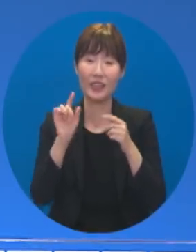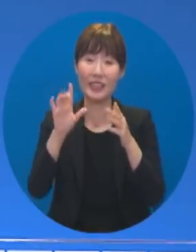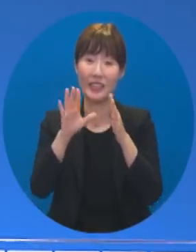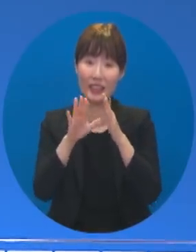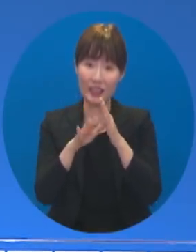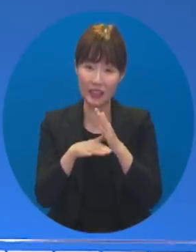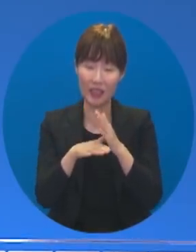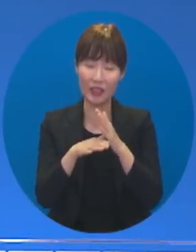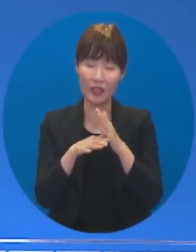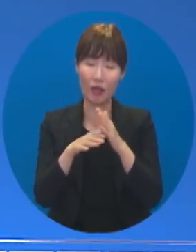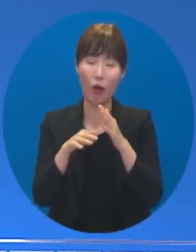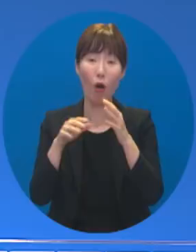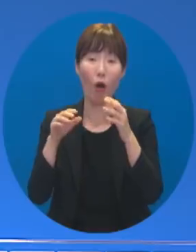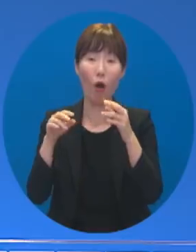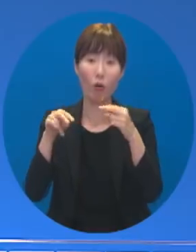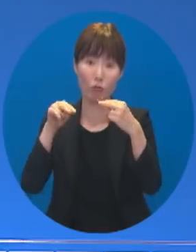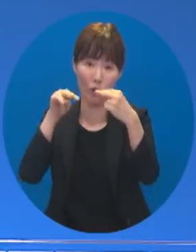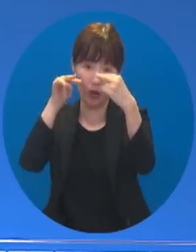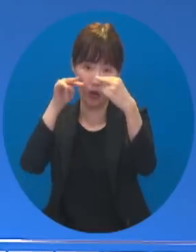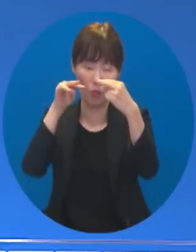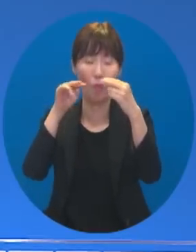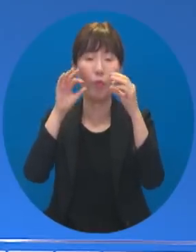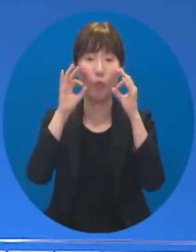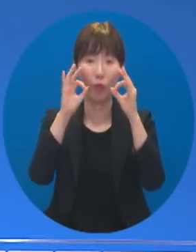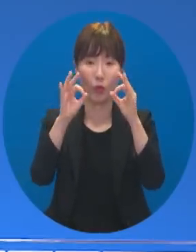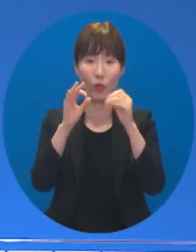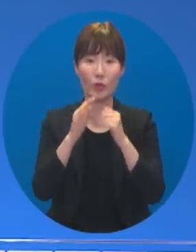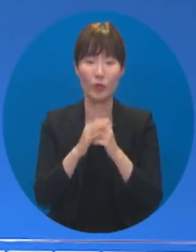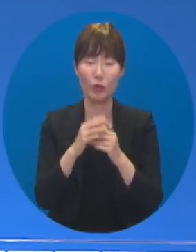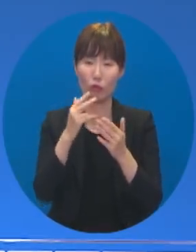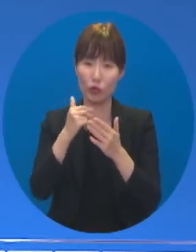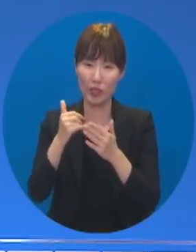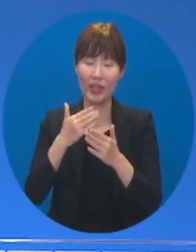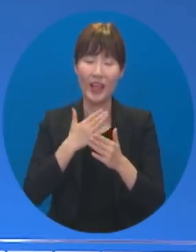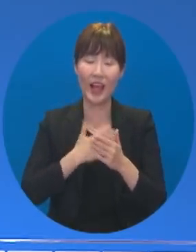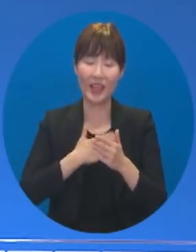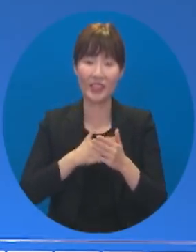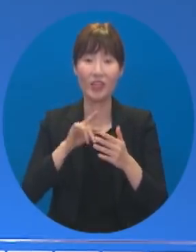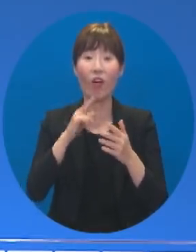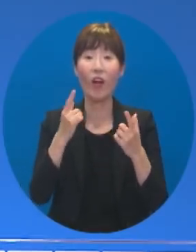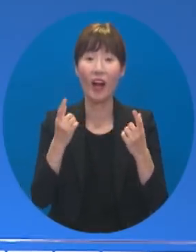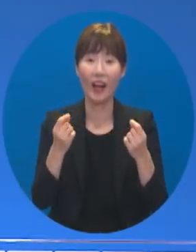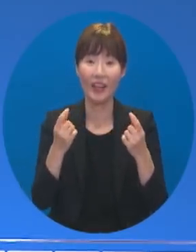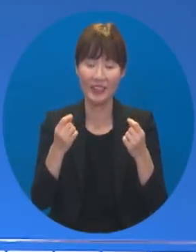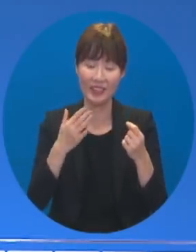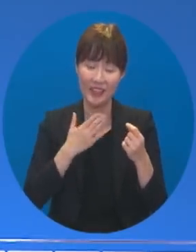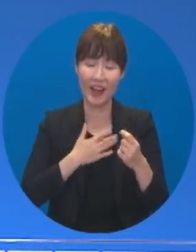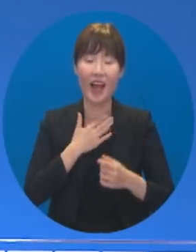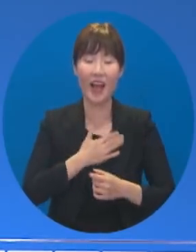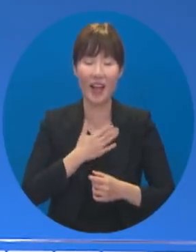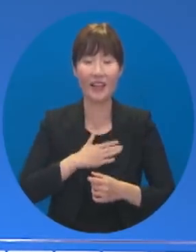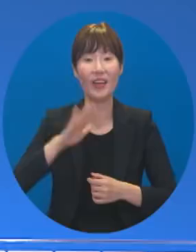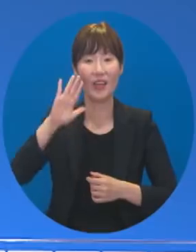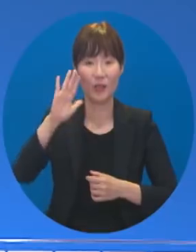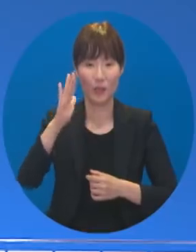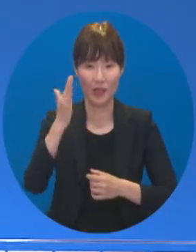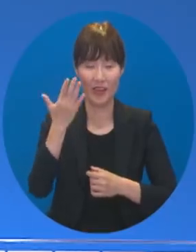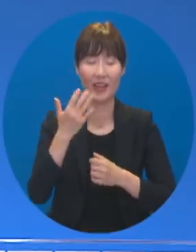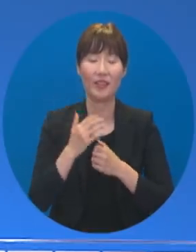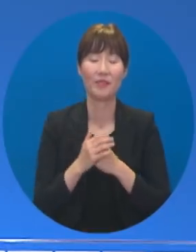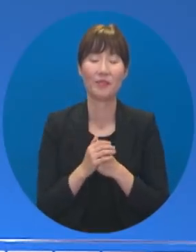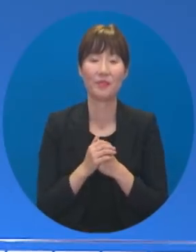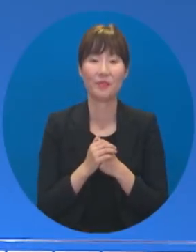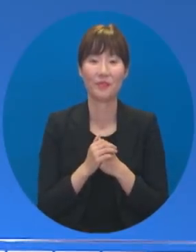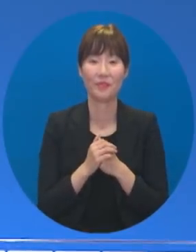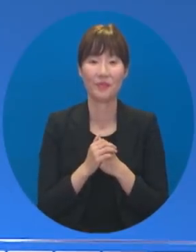내가 부분적으로 아나 그때에는 주께서 나를 아신 것 같이 내가 온전히 알리라. 예.